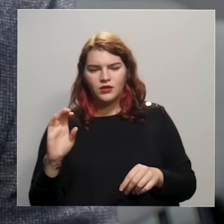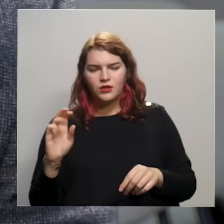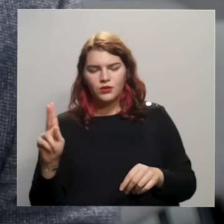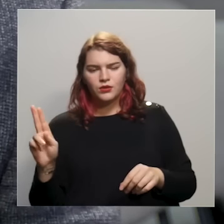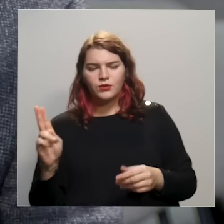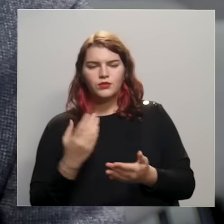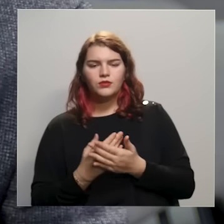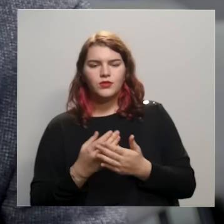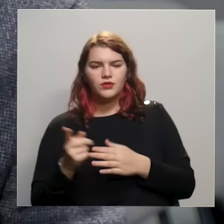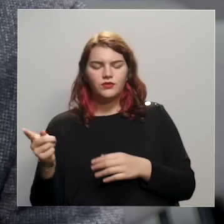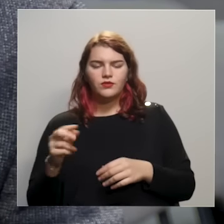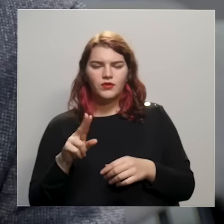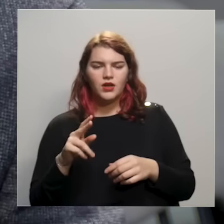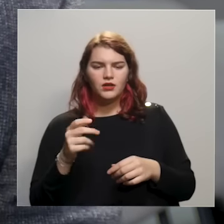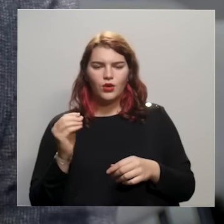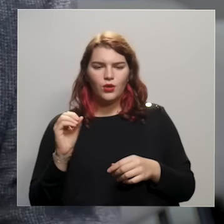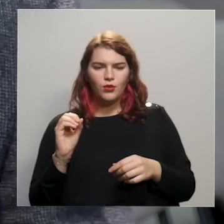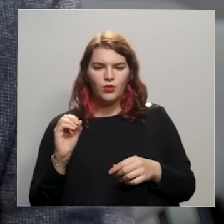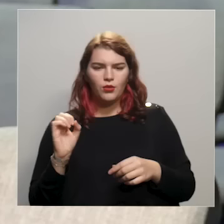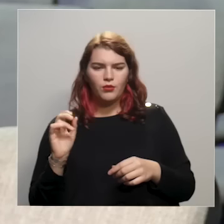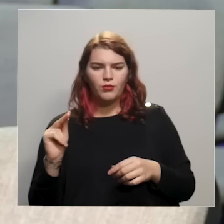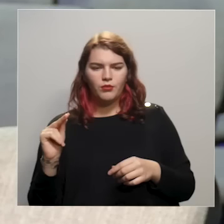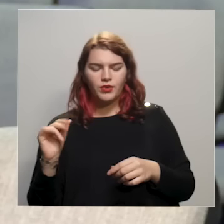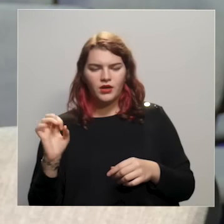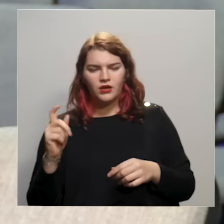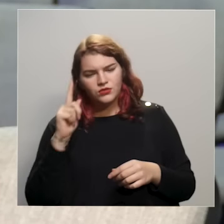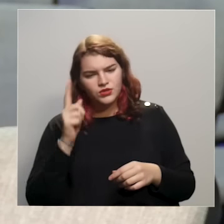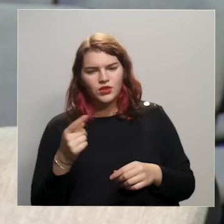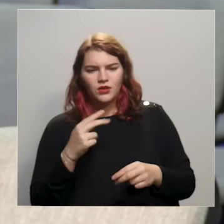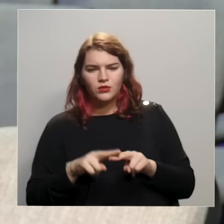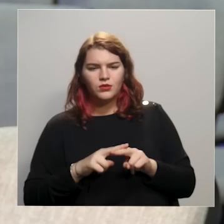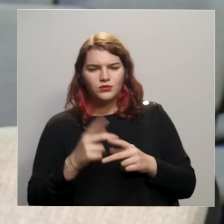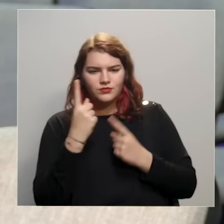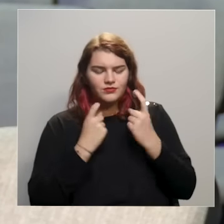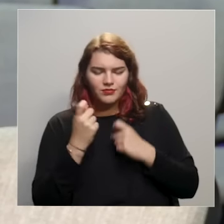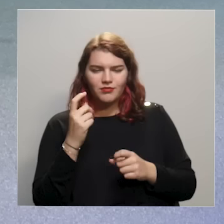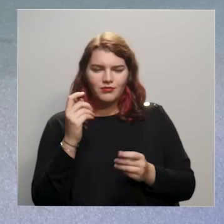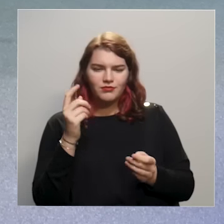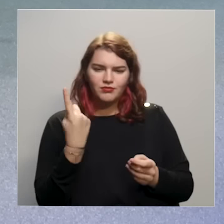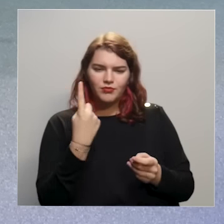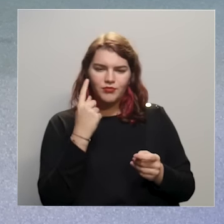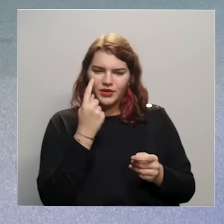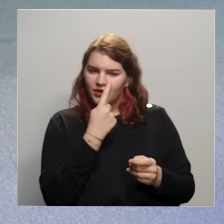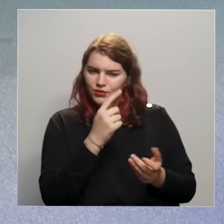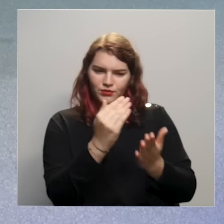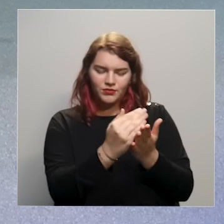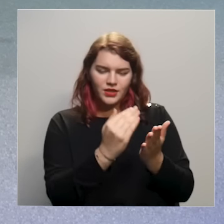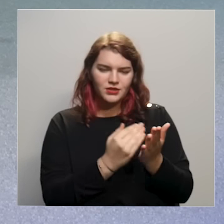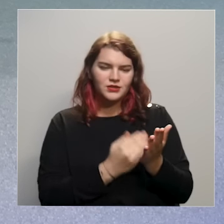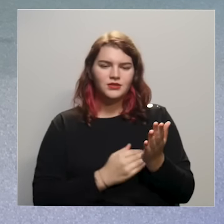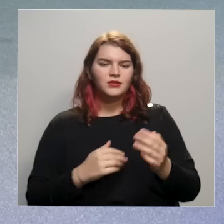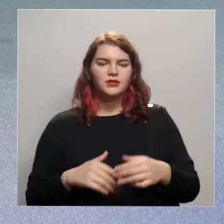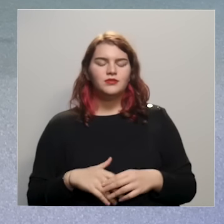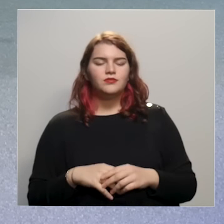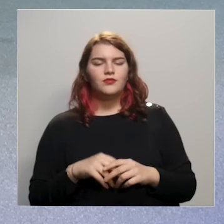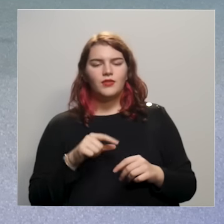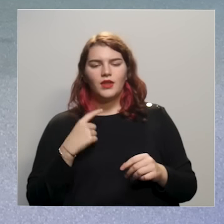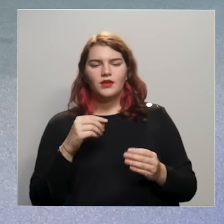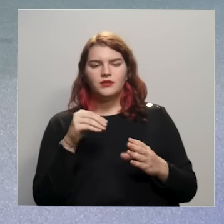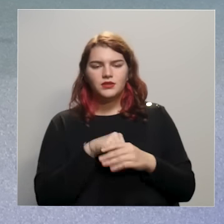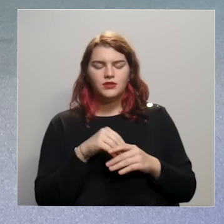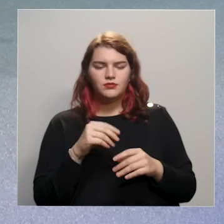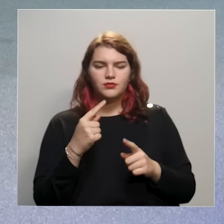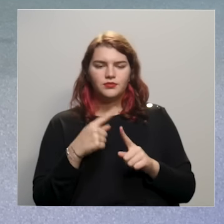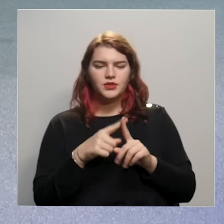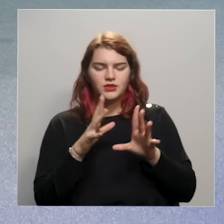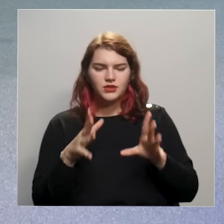la fratele Opreanu acasă, știau prin ce trec și eram primul pe listă. Și este în biserică că vor